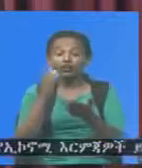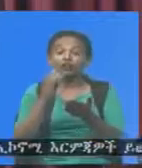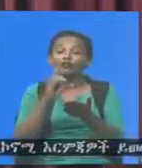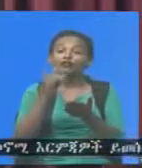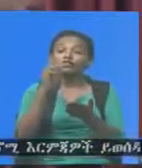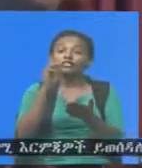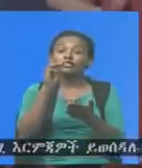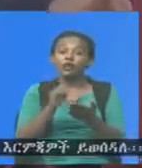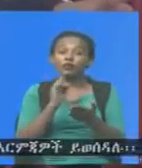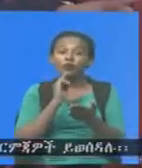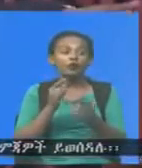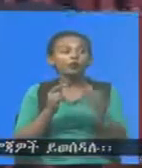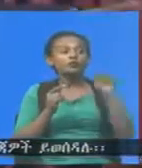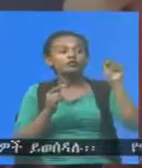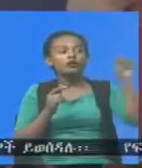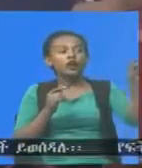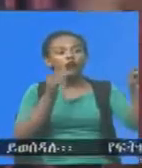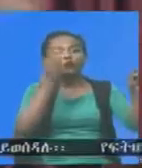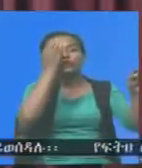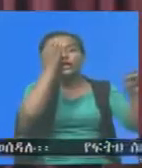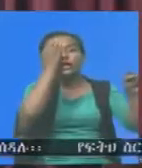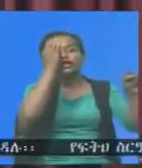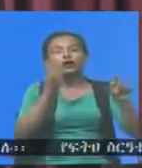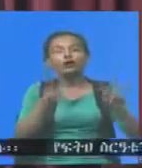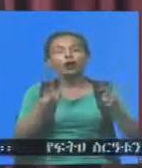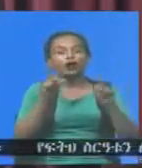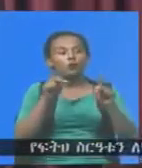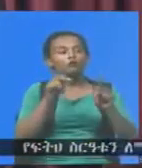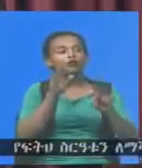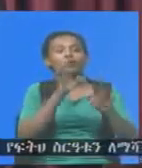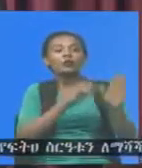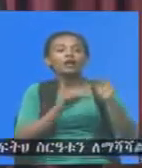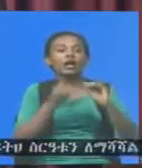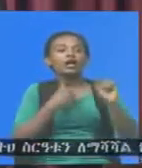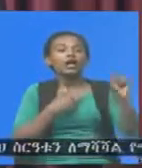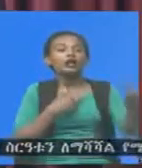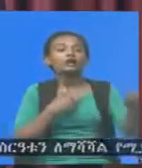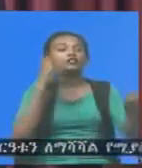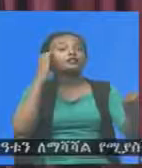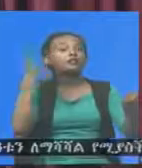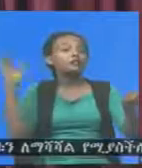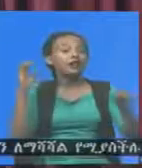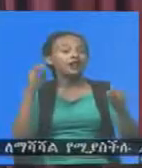ፓርላማ ውስጥ ስለ ፍልስጤም ይከራከር ጥቂት ሰው አለ። ይደመጣል ሐሳቡ።